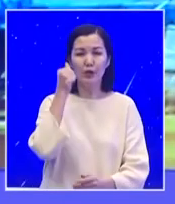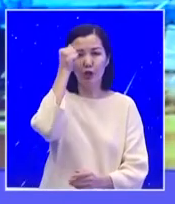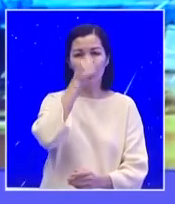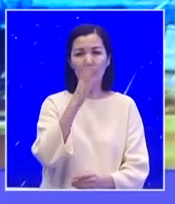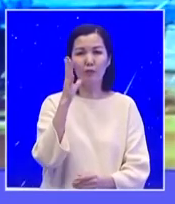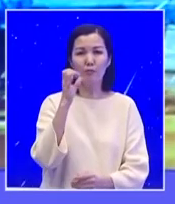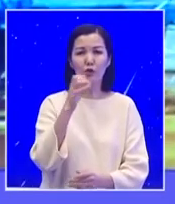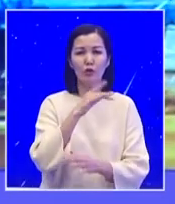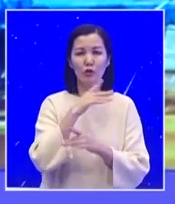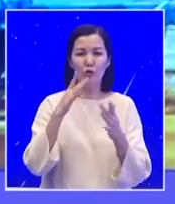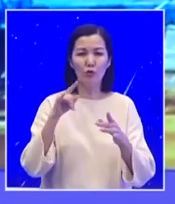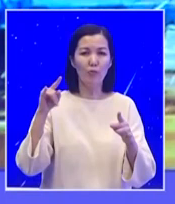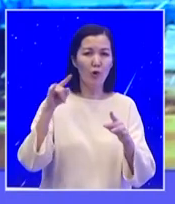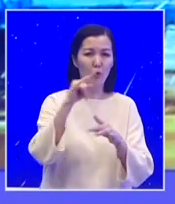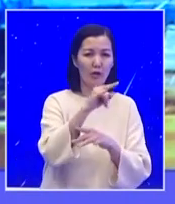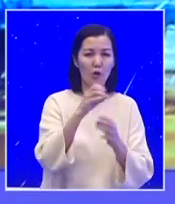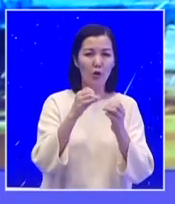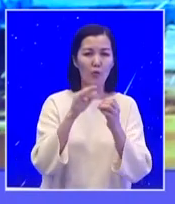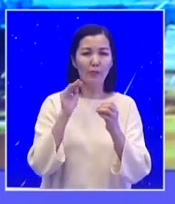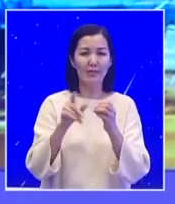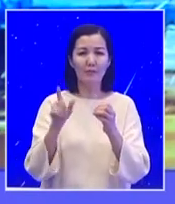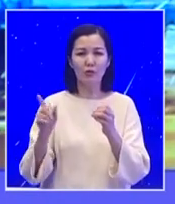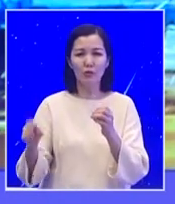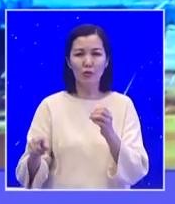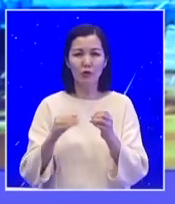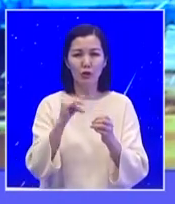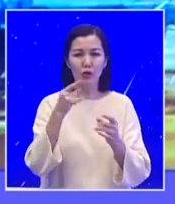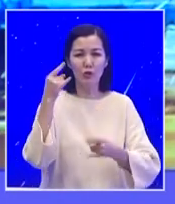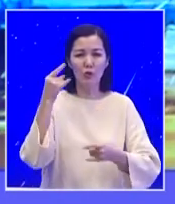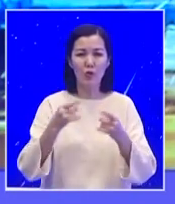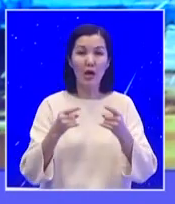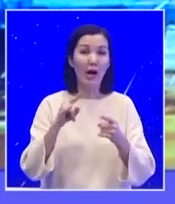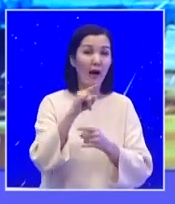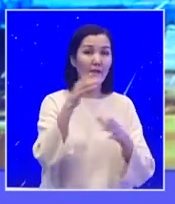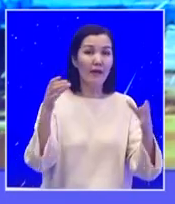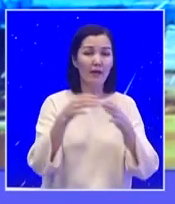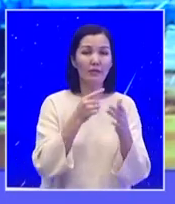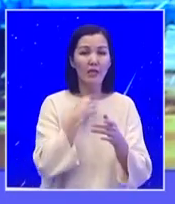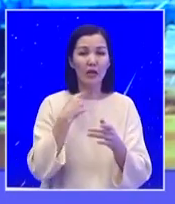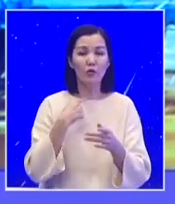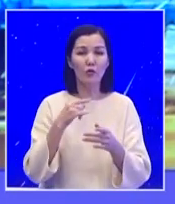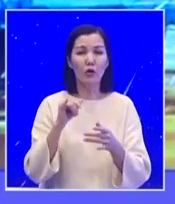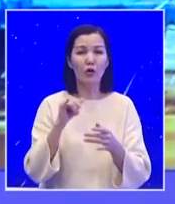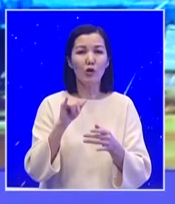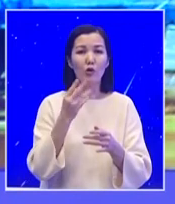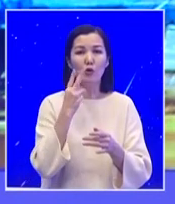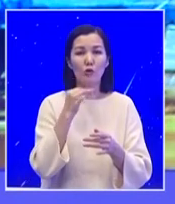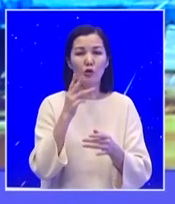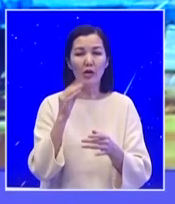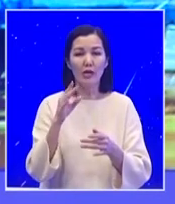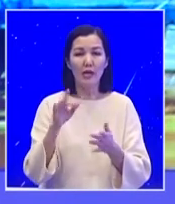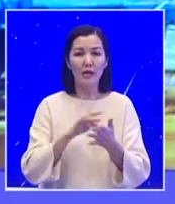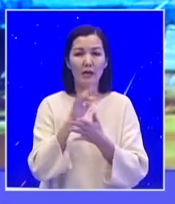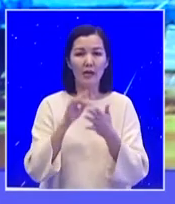Жылына 500-ден аса әуе рейсі, 15 мың жолаушы. Бұл Жетісу авиакомпаниясының Талдықорған Шарал Талдықорған бағыты бойынша өткен